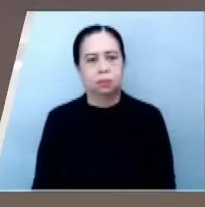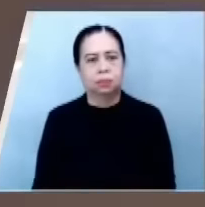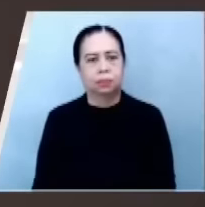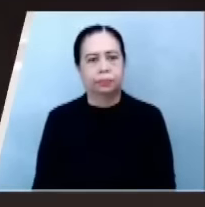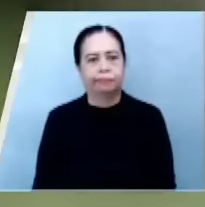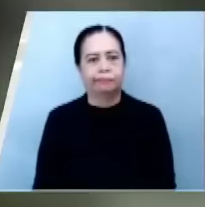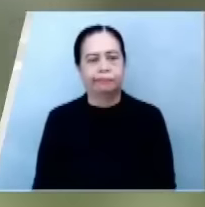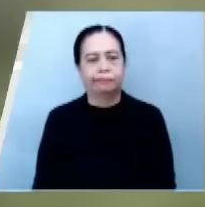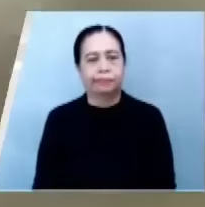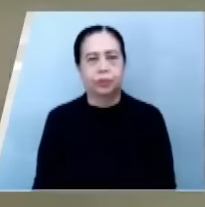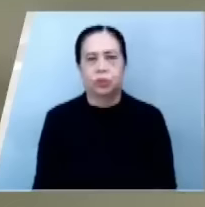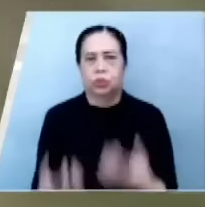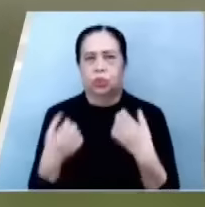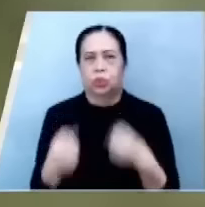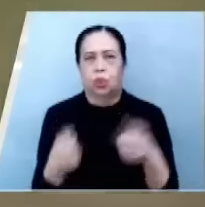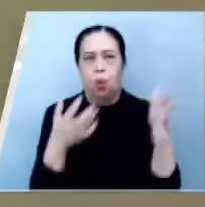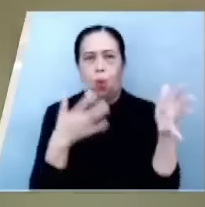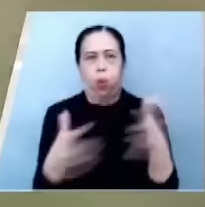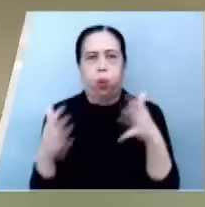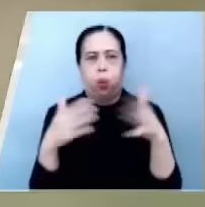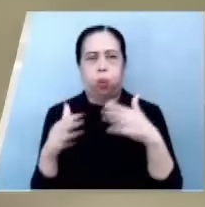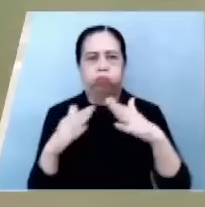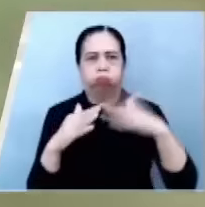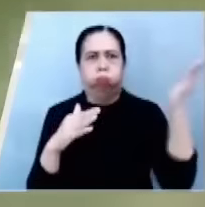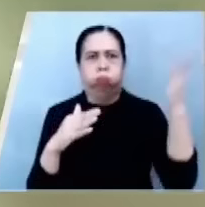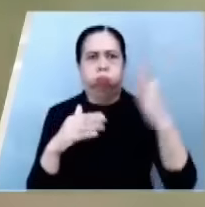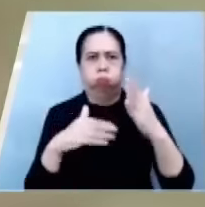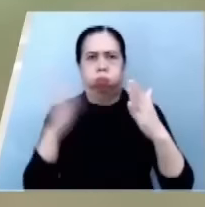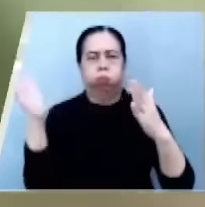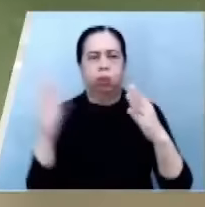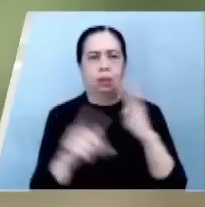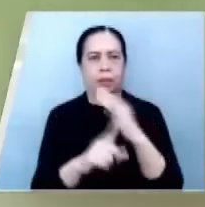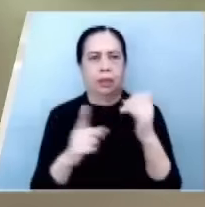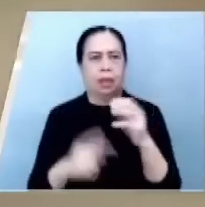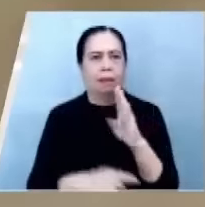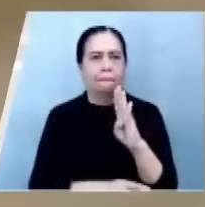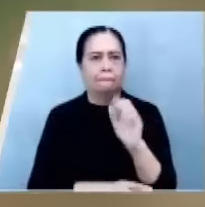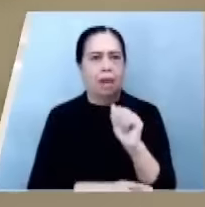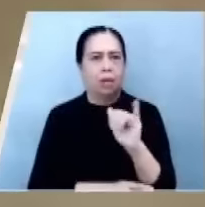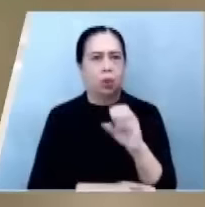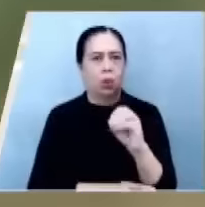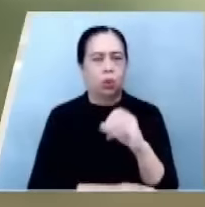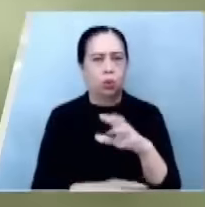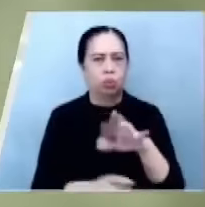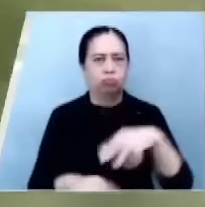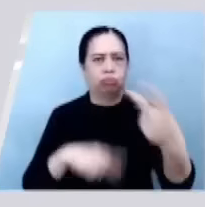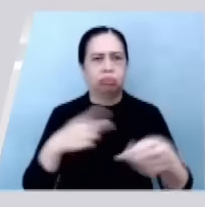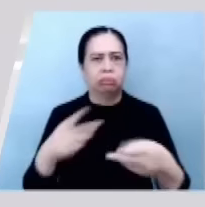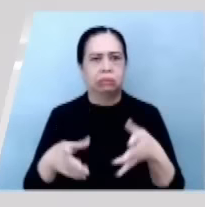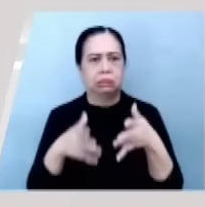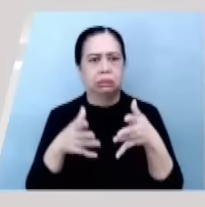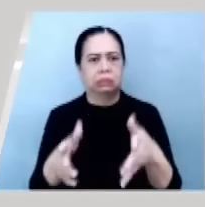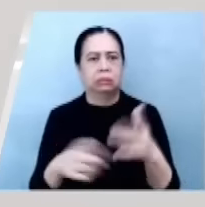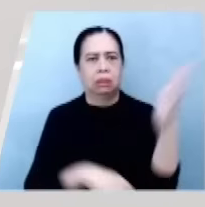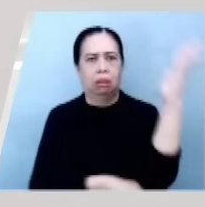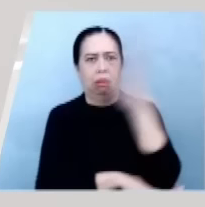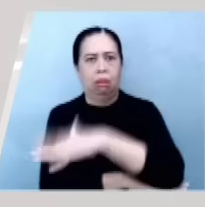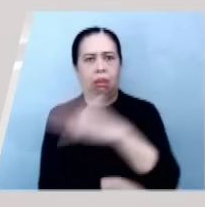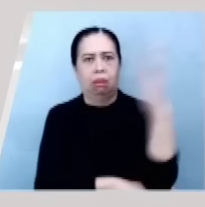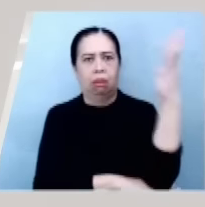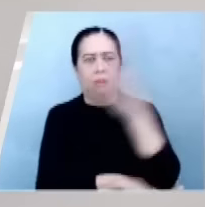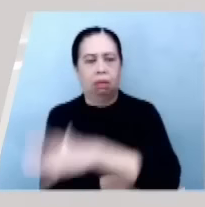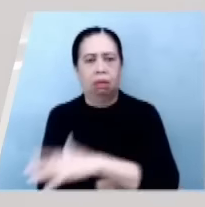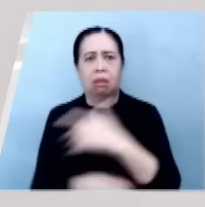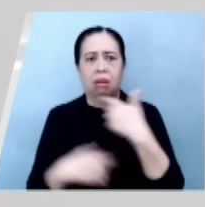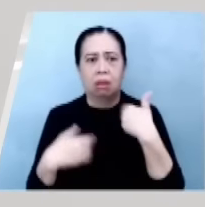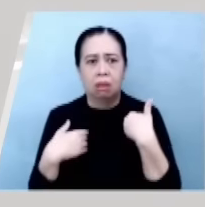Sa lakas ng hangin, nilipad na ang yero ng bahay na ito sa barangay Bayoyong. Humambalang din sa mga daan ang nagtumbahang puno at may nabagsakan